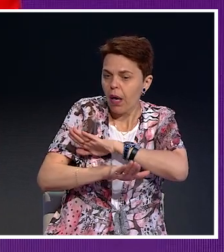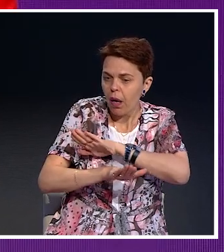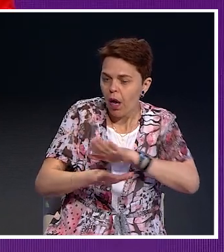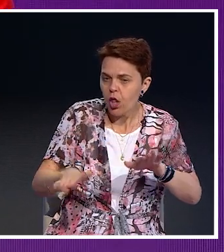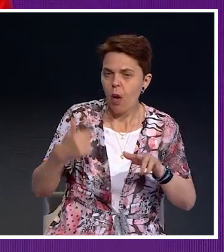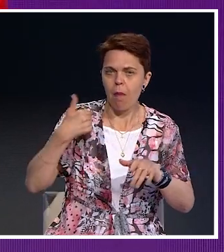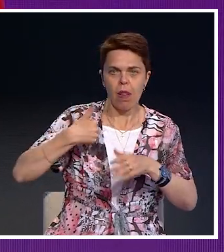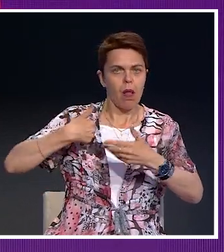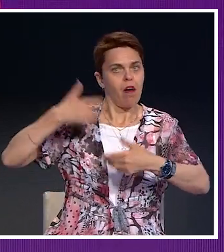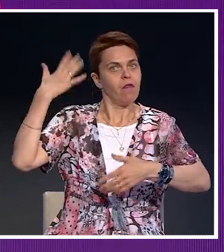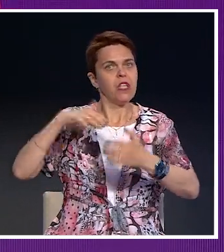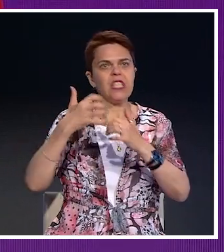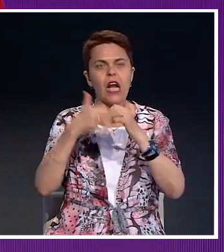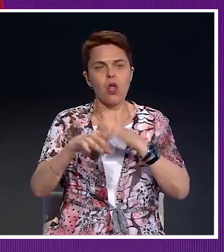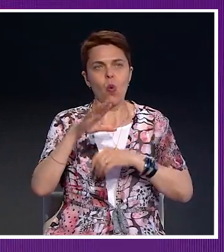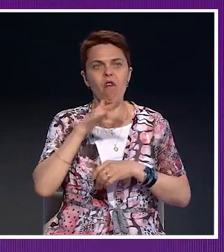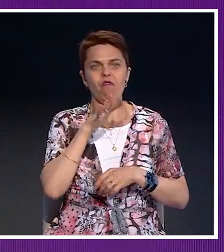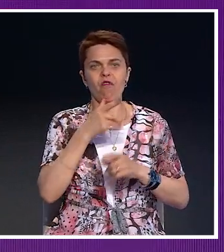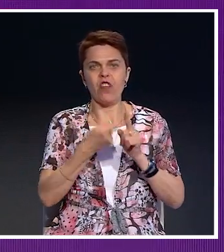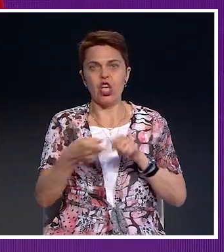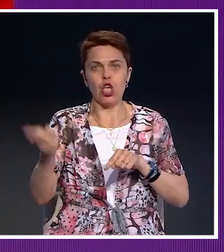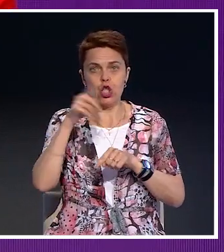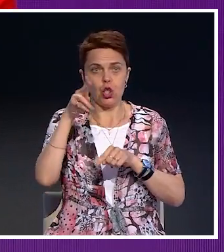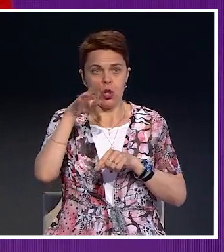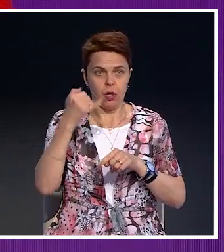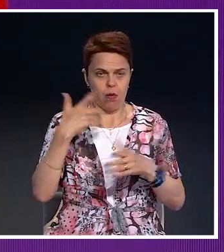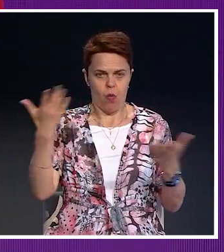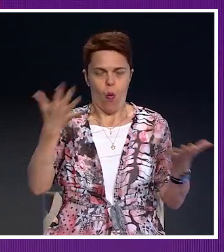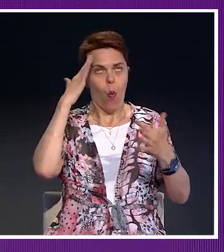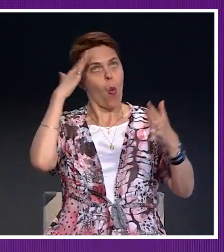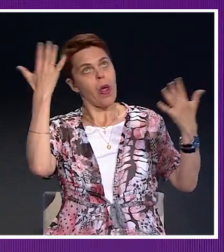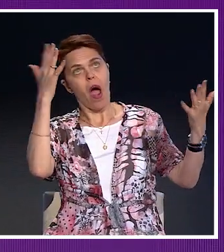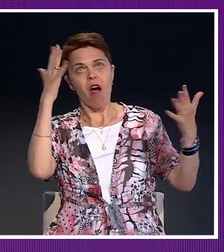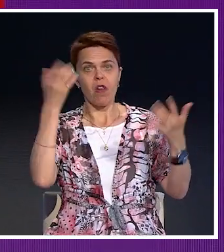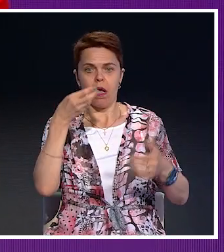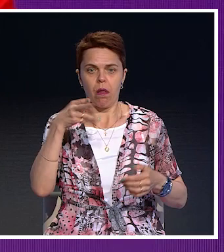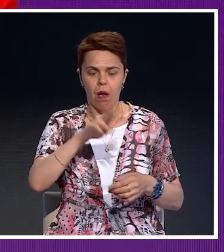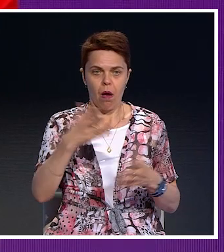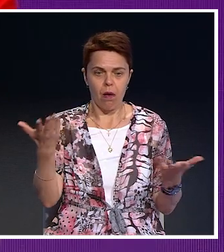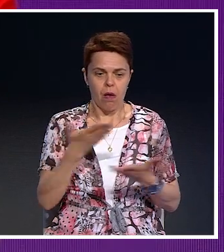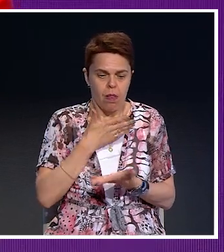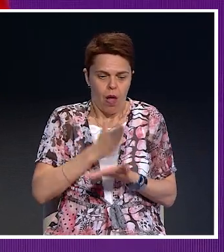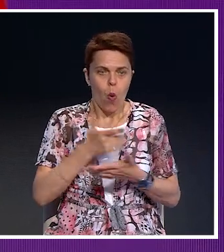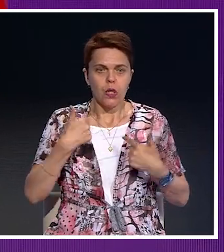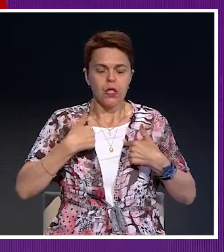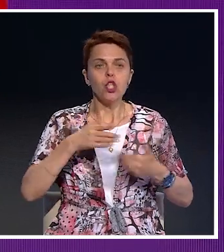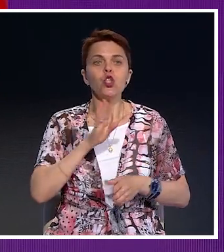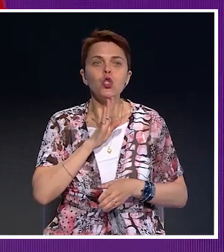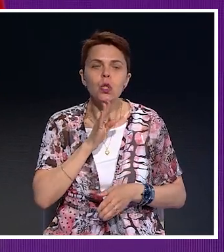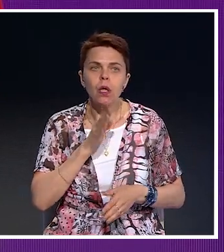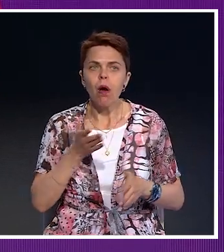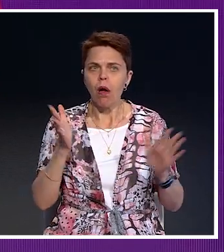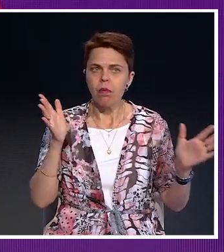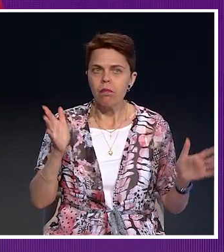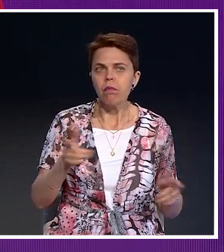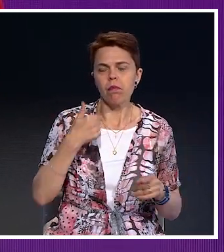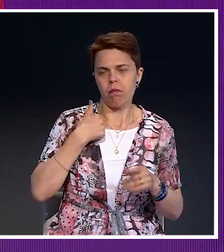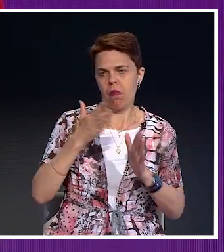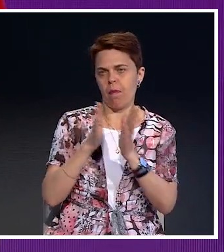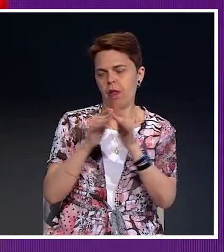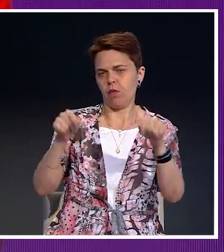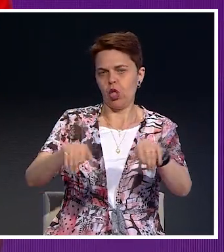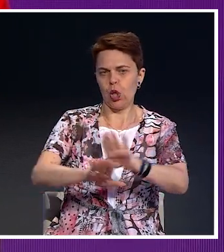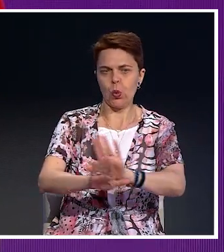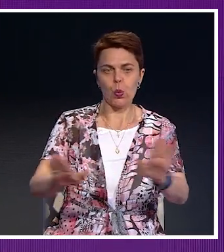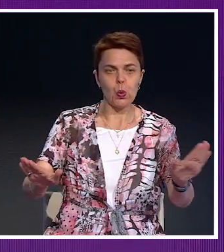в середньовіччі, давайте ви залишите ваші уявлення про те, як має поводитися жінка, десь в минулому, де завгодно, але, будь ласка, не